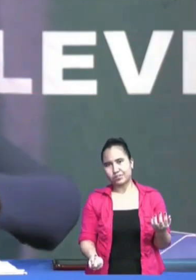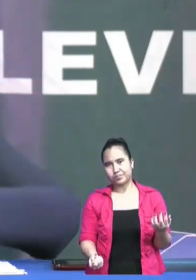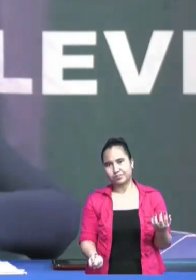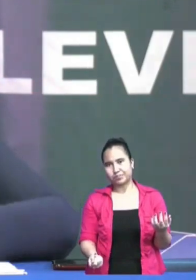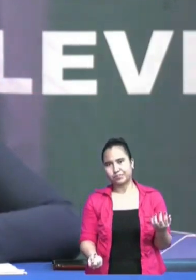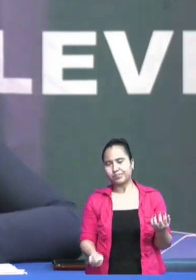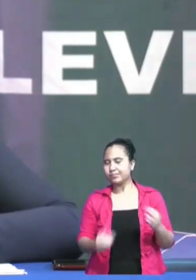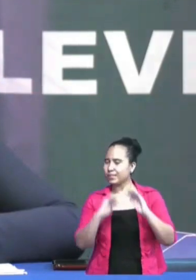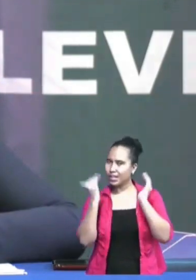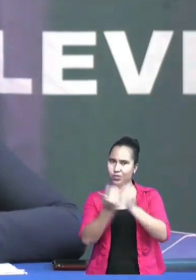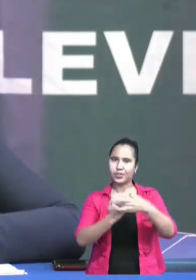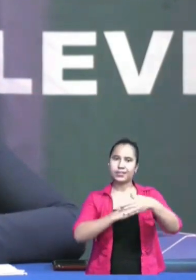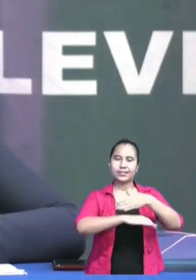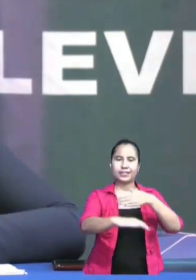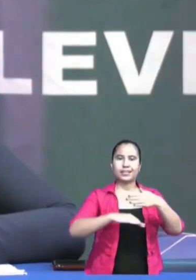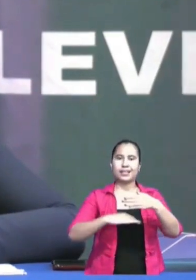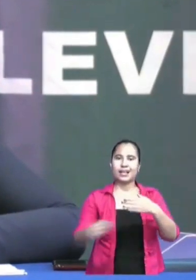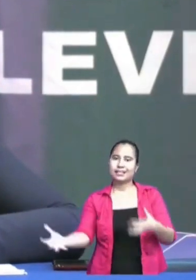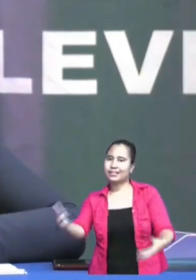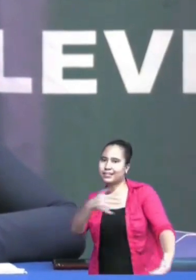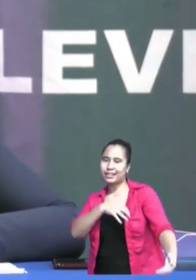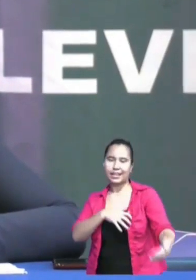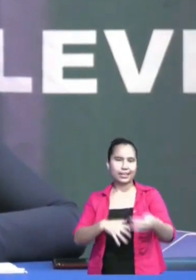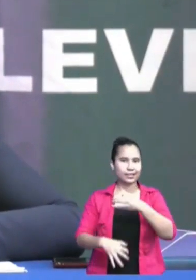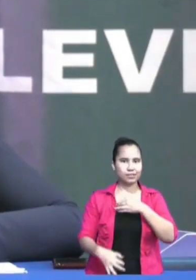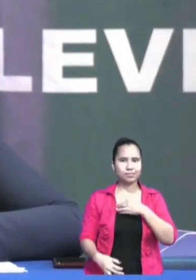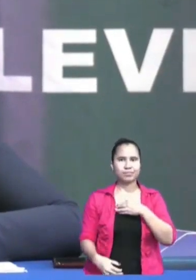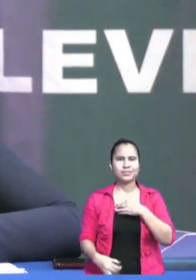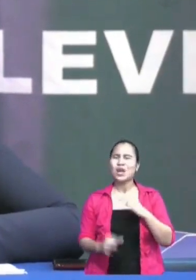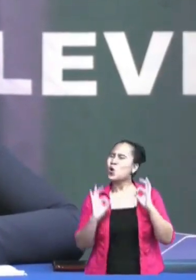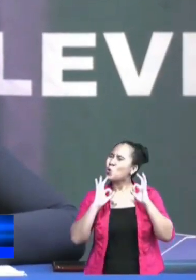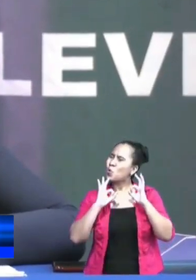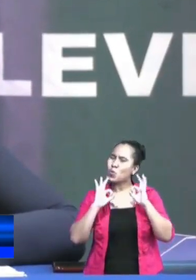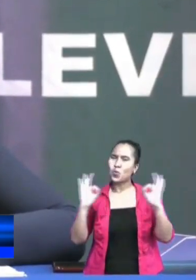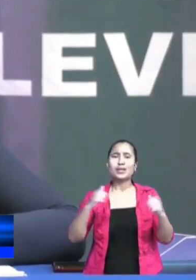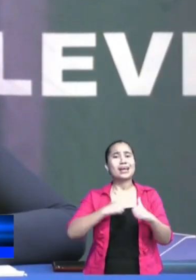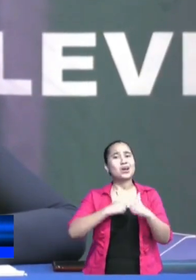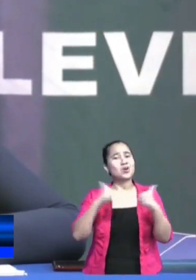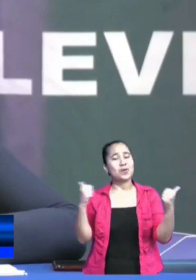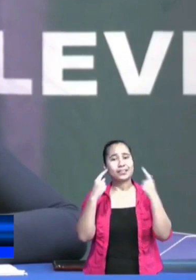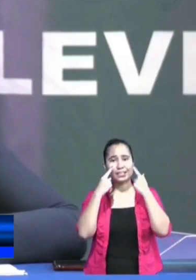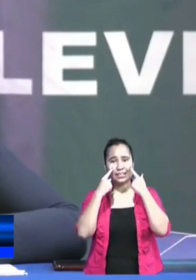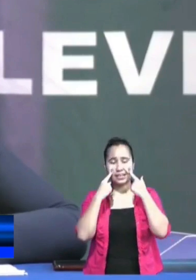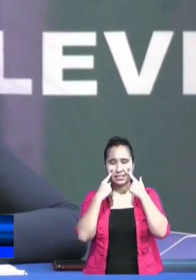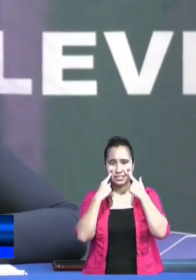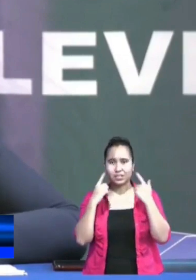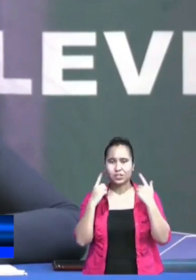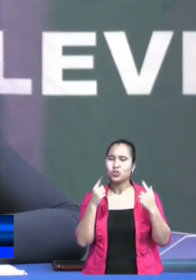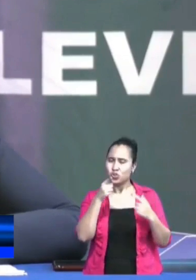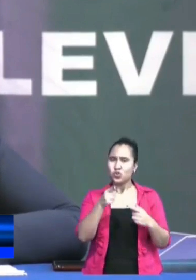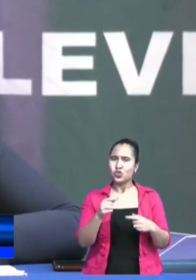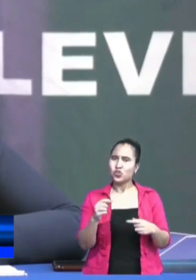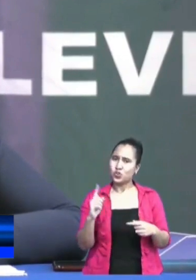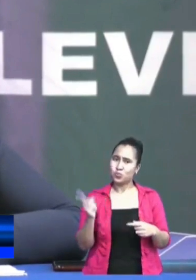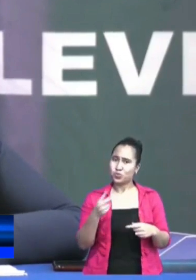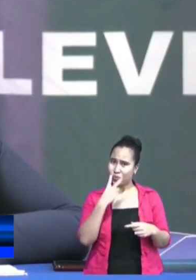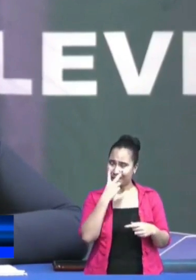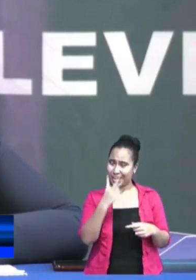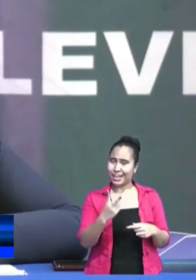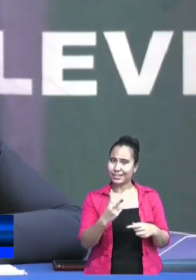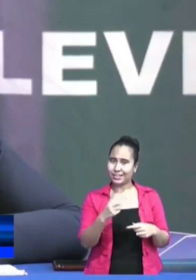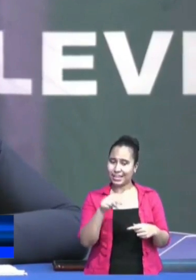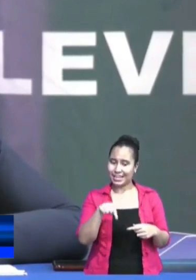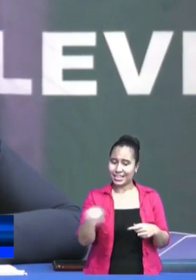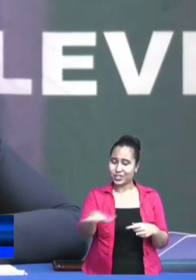wordt landelijk verzameld. Geweldige opportunities. En zo moet u eigenlijk deze situatie ook kunnen